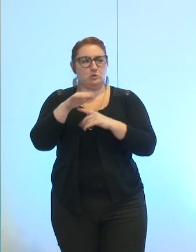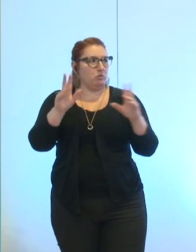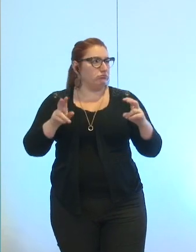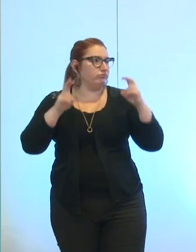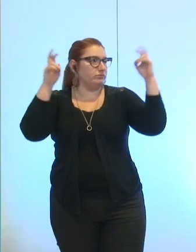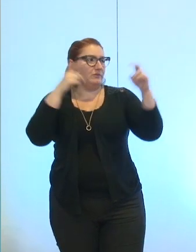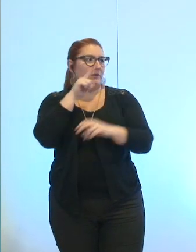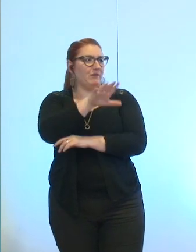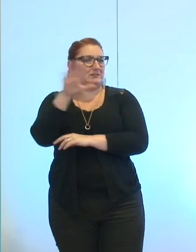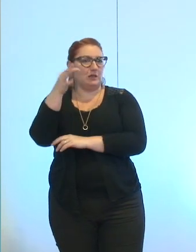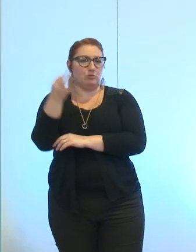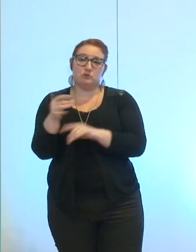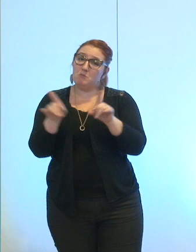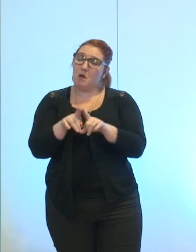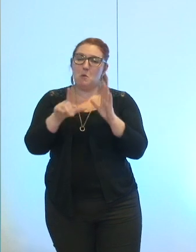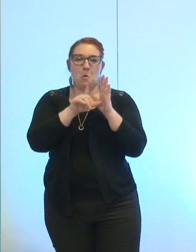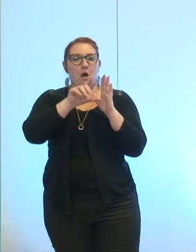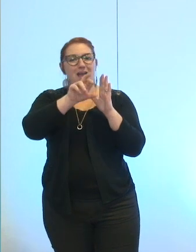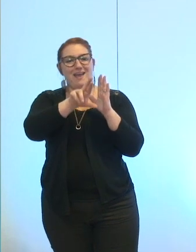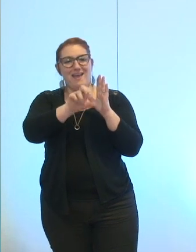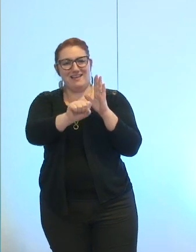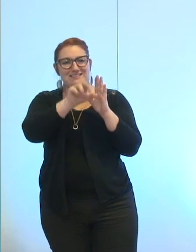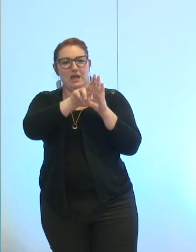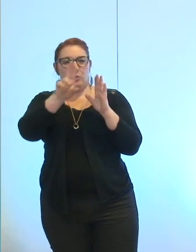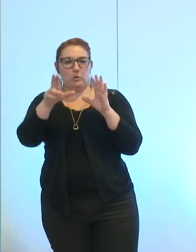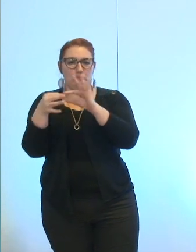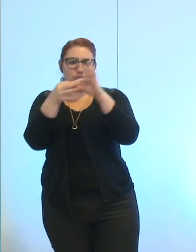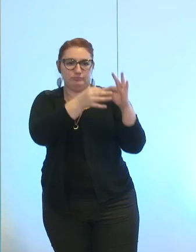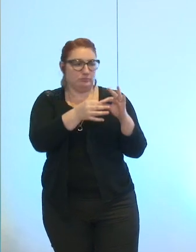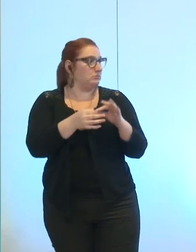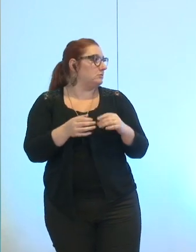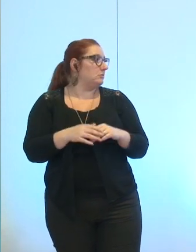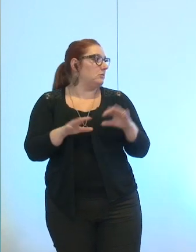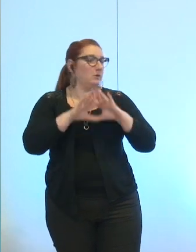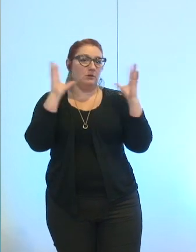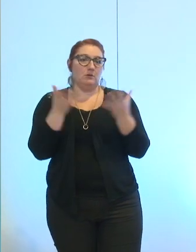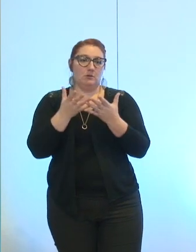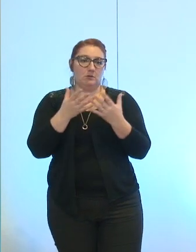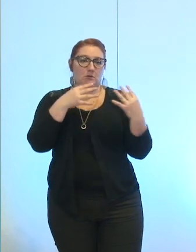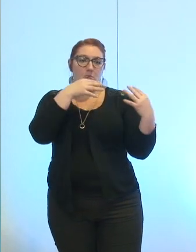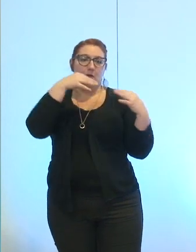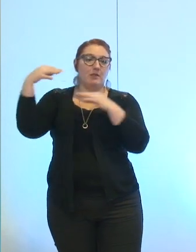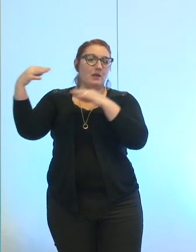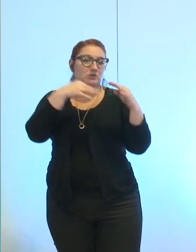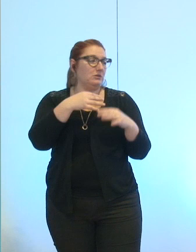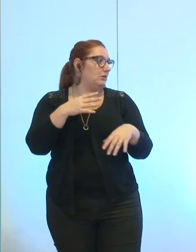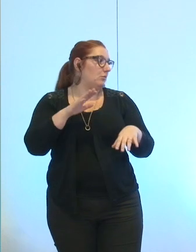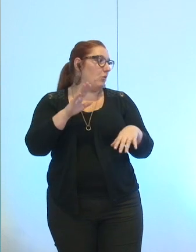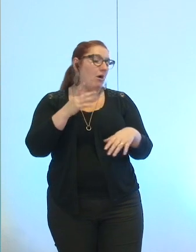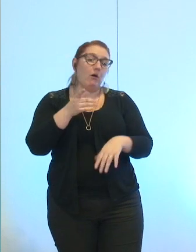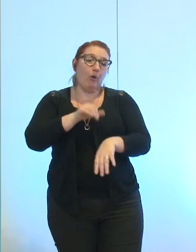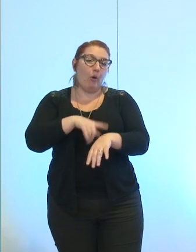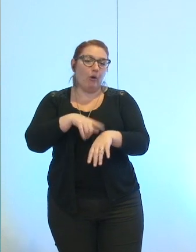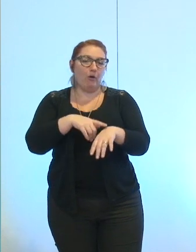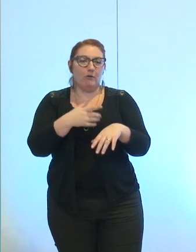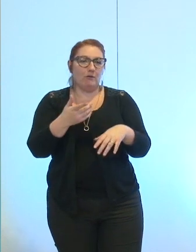logements sociaux comme le prévoit la loi SRU il y a toute une dimension énergétique dont je vous fais grâce à cette heure et